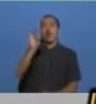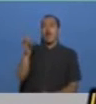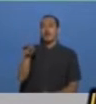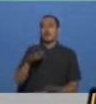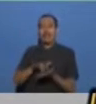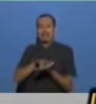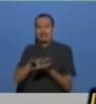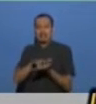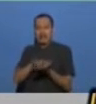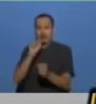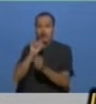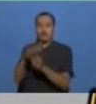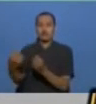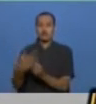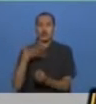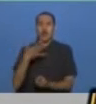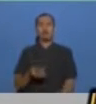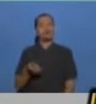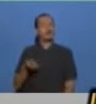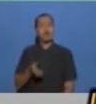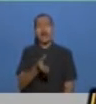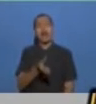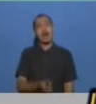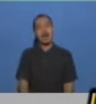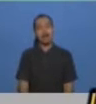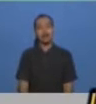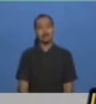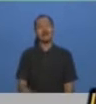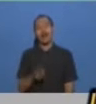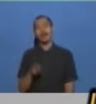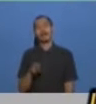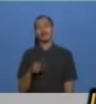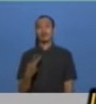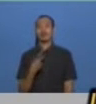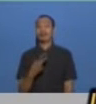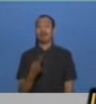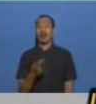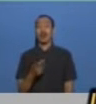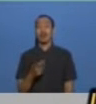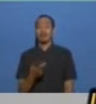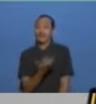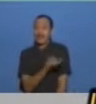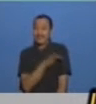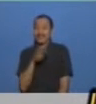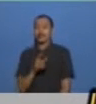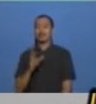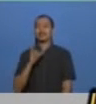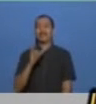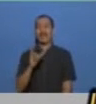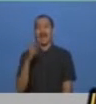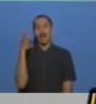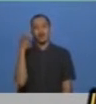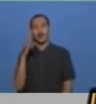ini atau oleh COVID-19 ini. Oleh karenanya maka satu cara, ini jadi sekali lagi ini adalah